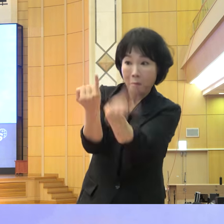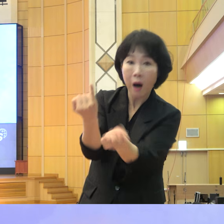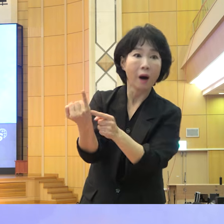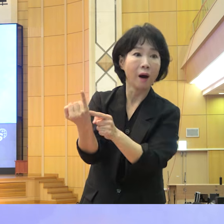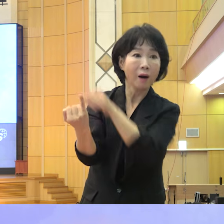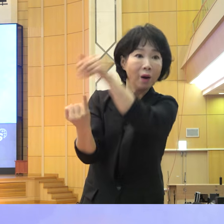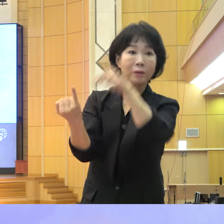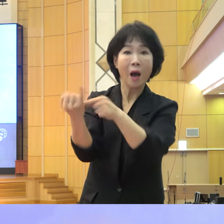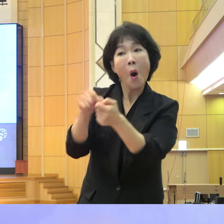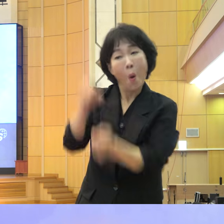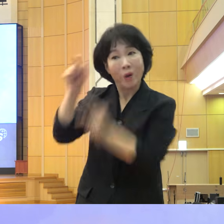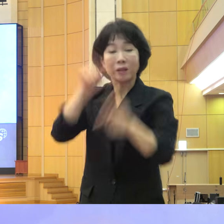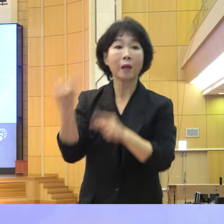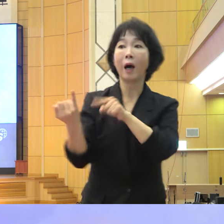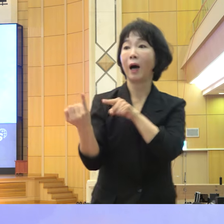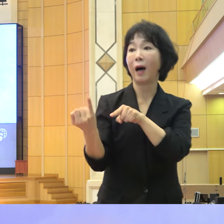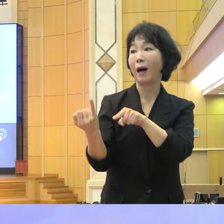두